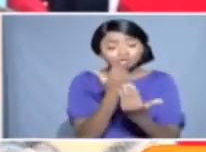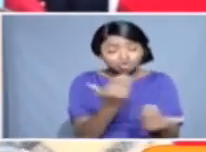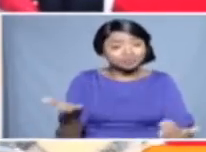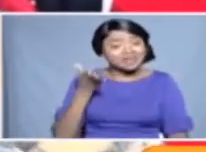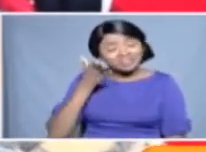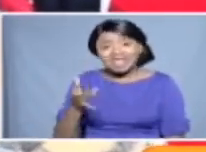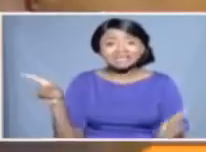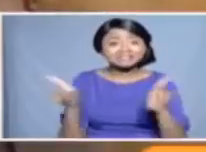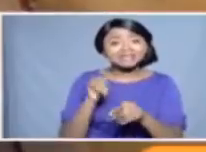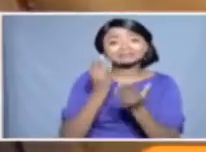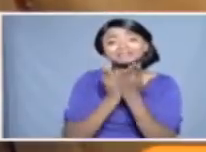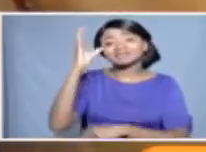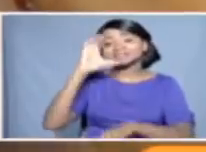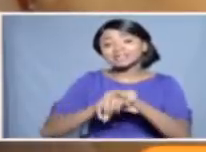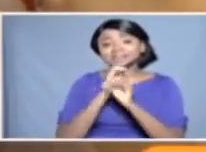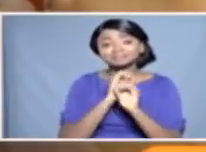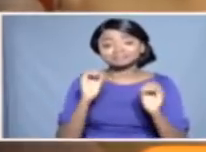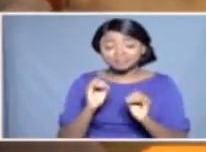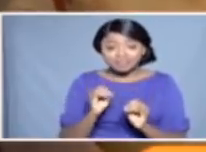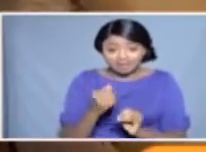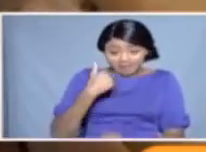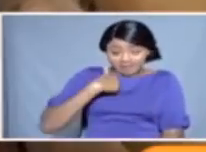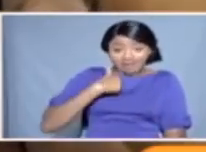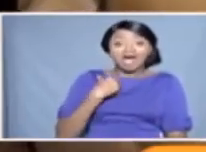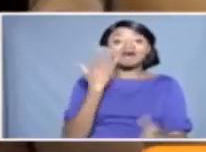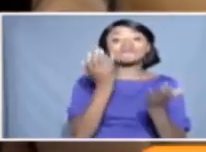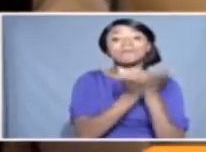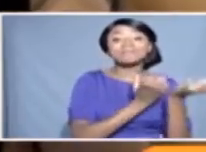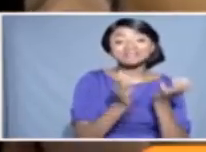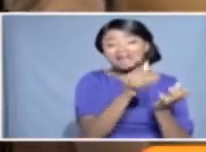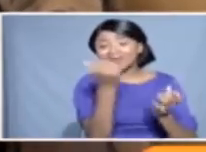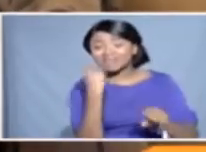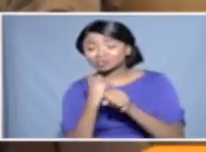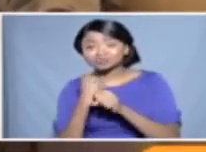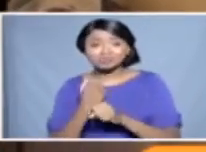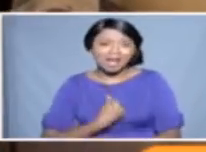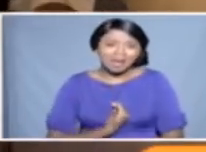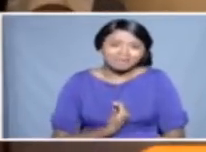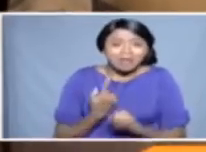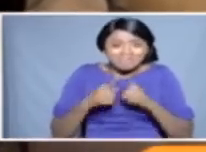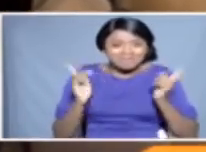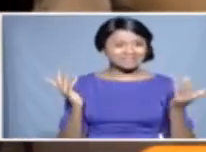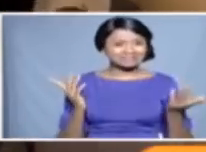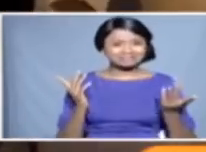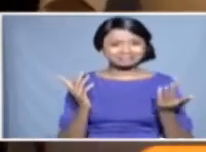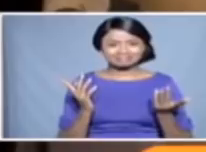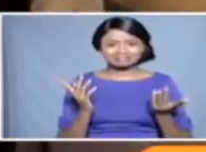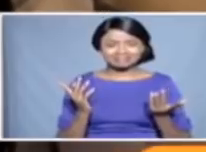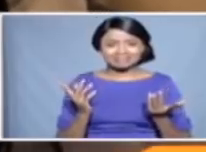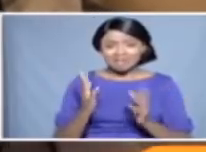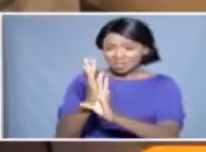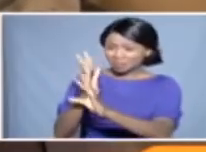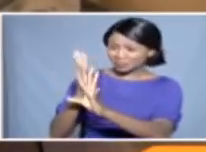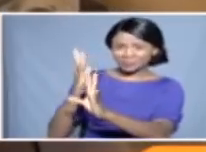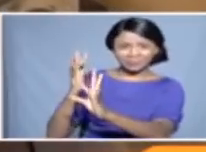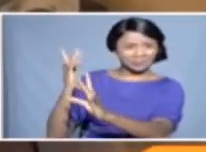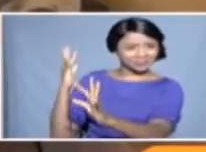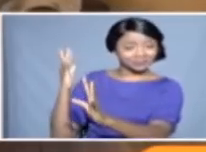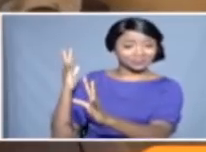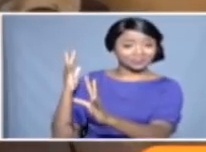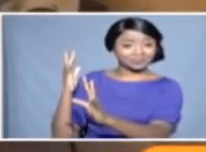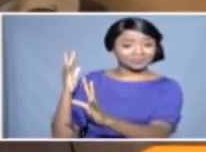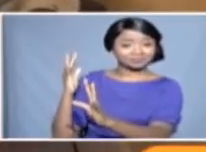na hawajahudumiwa bado. I have business that I'm working on, other things that I'm supposed to do. But so the line was taking quite long